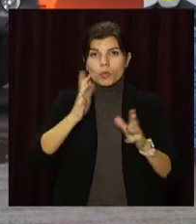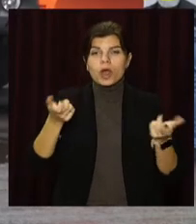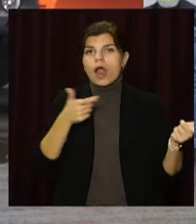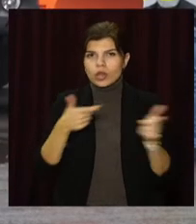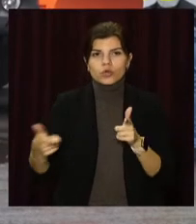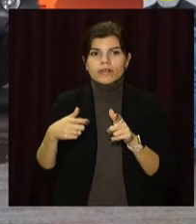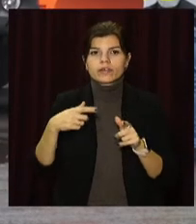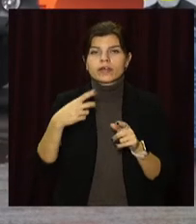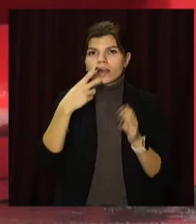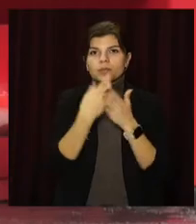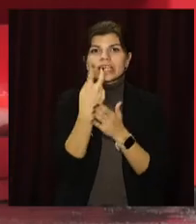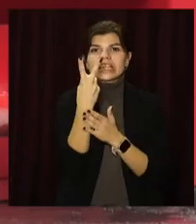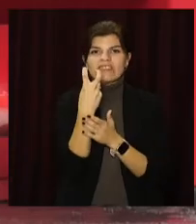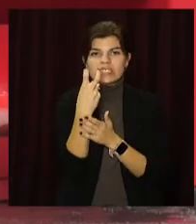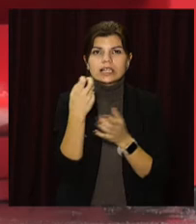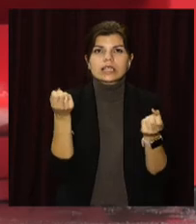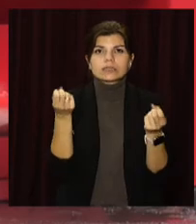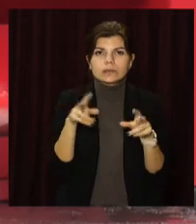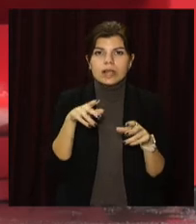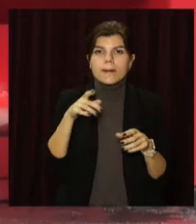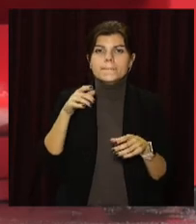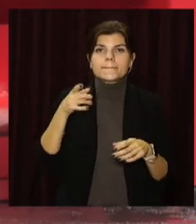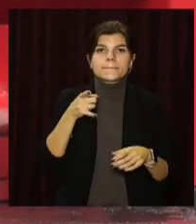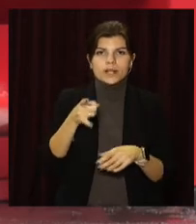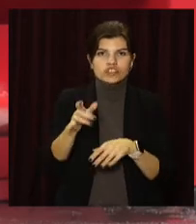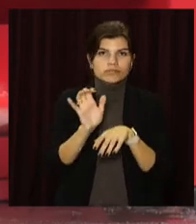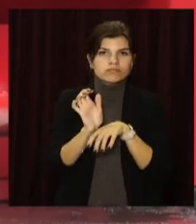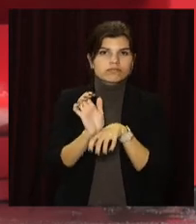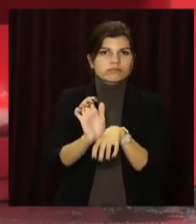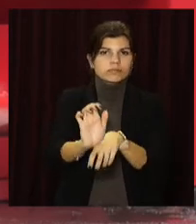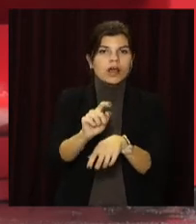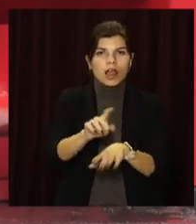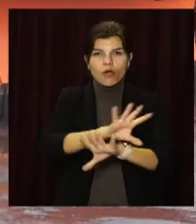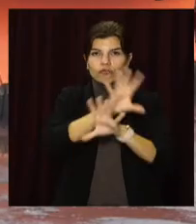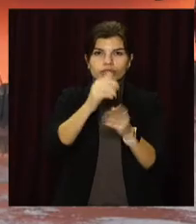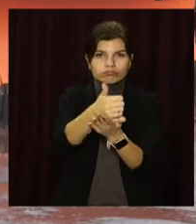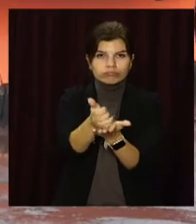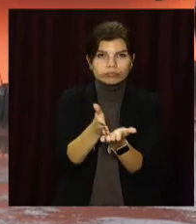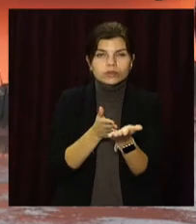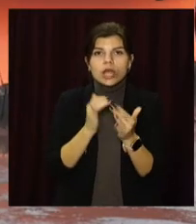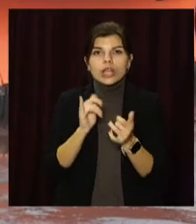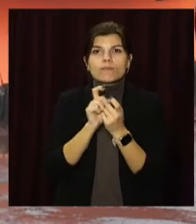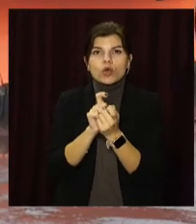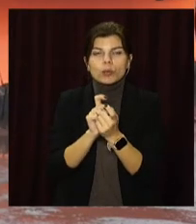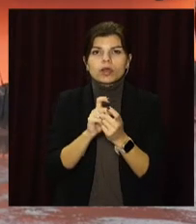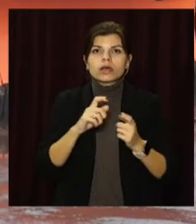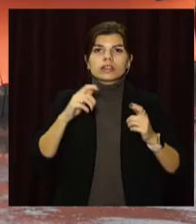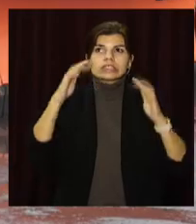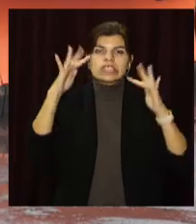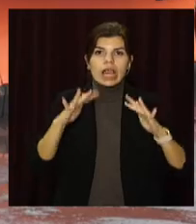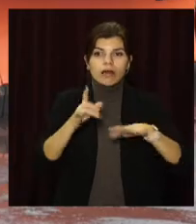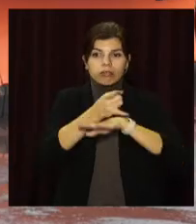готові вийти більш ніж 200 одиниць надійної снігоприбиральної техніки. Вона оснащена всім необхідним для боротьби зі сніговими заносами